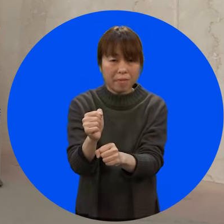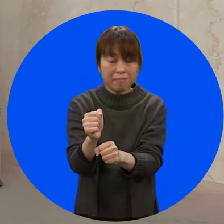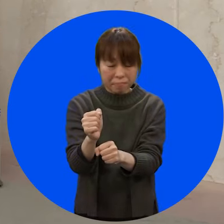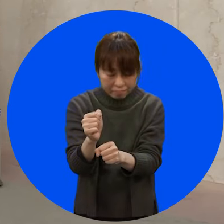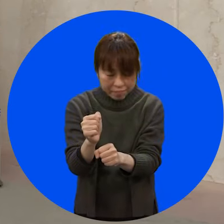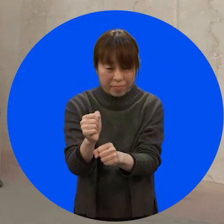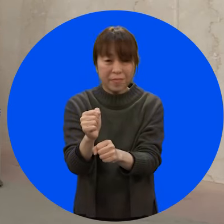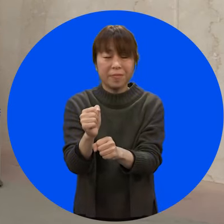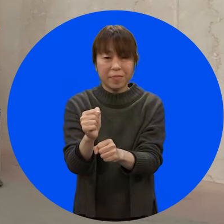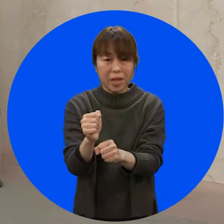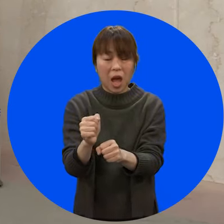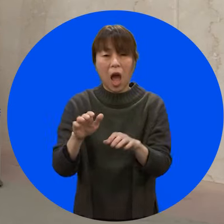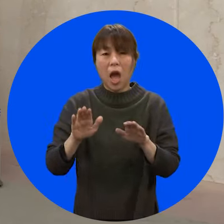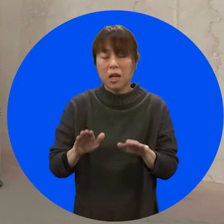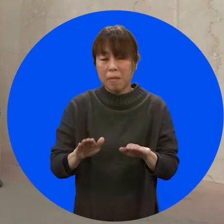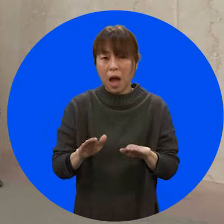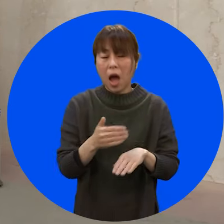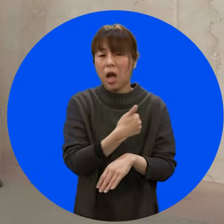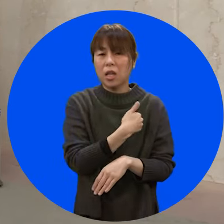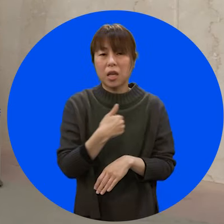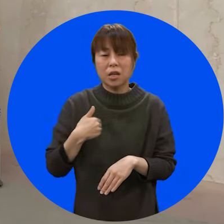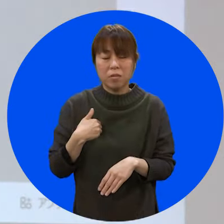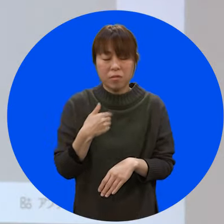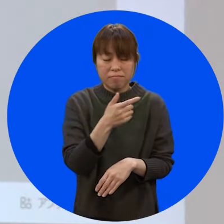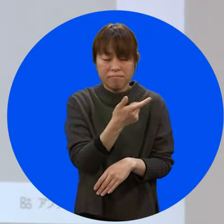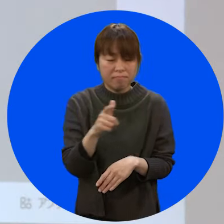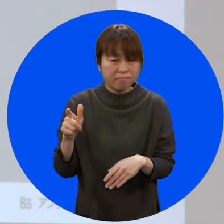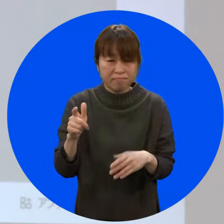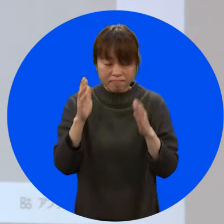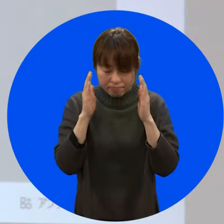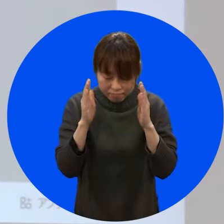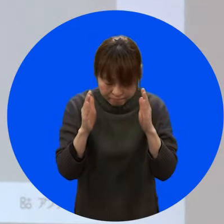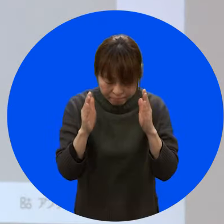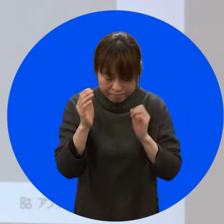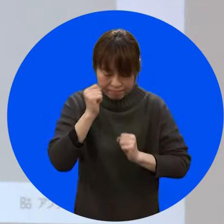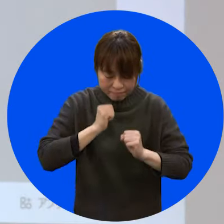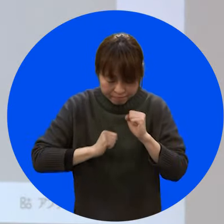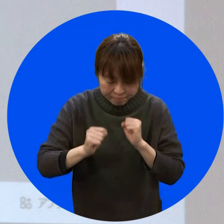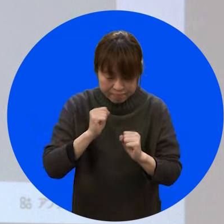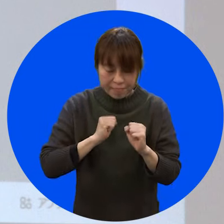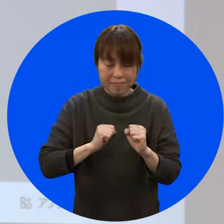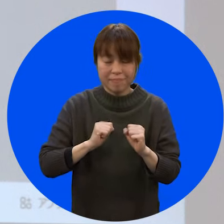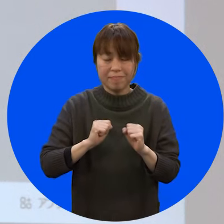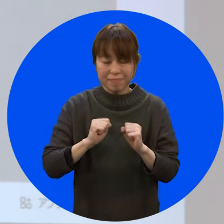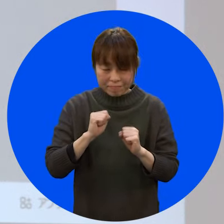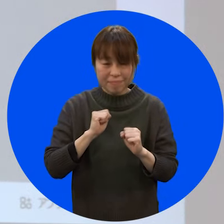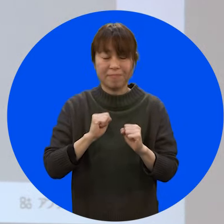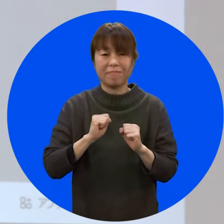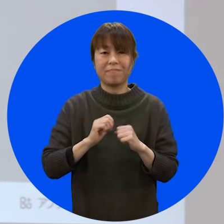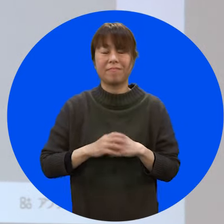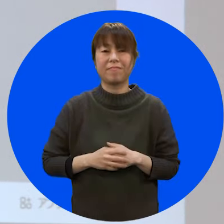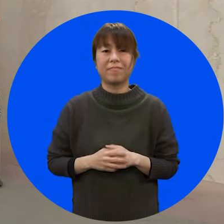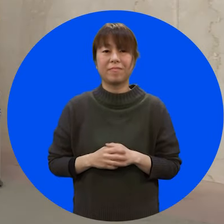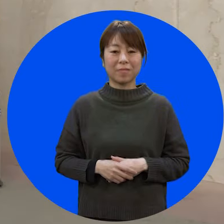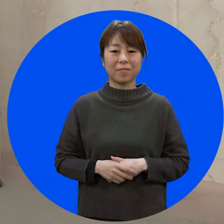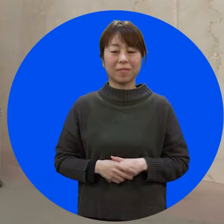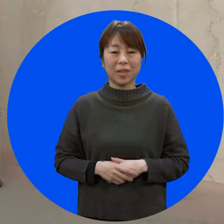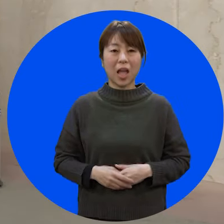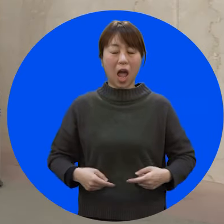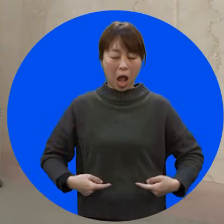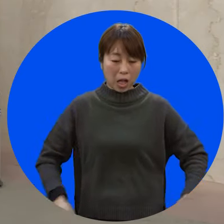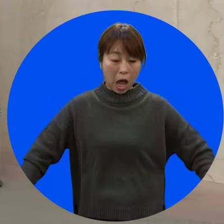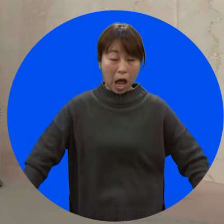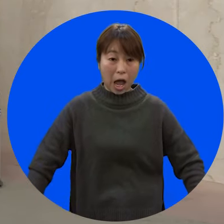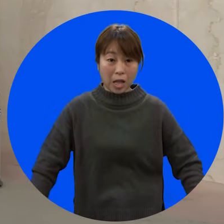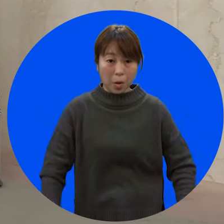たいなっていうのをずっと、考えていて、今できることを全力でやっていきたいなと思います。 ミニ